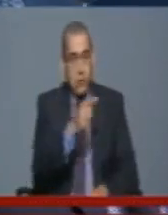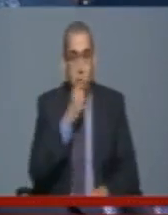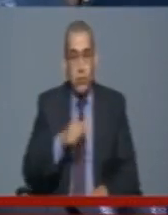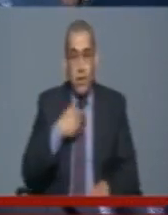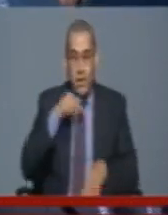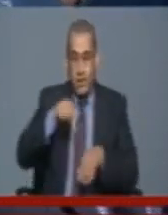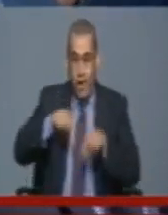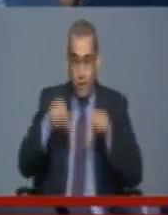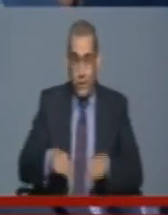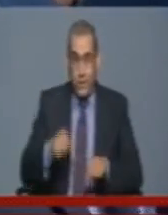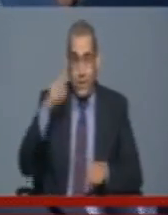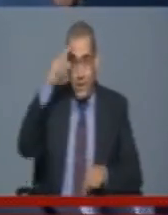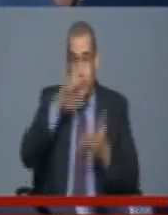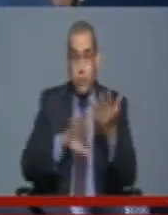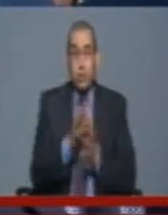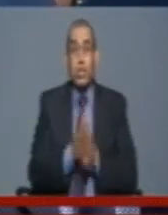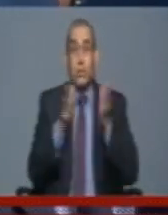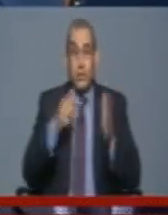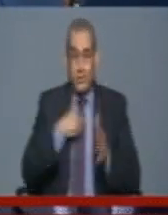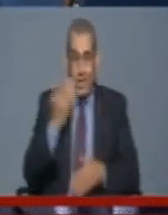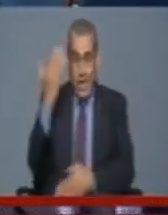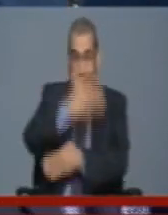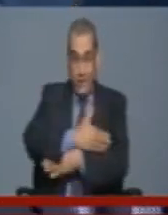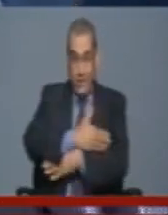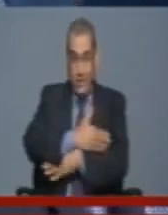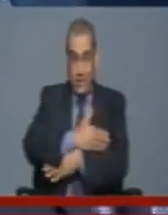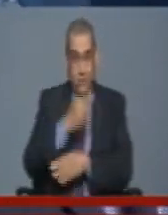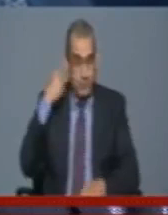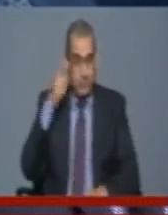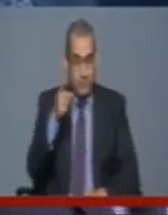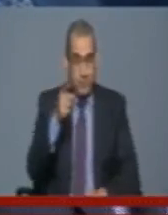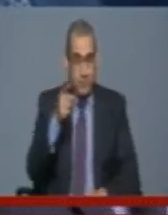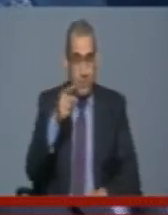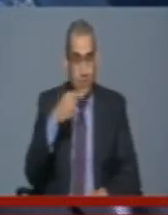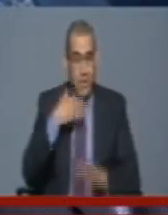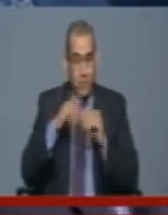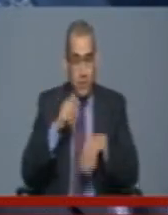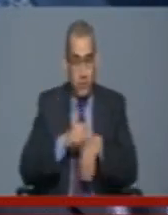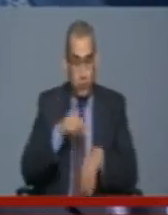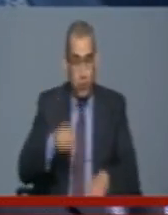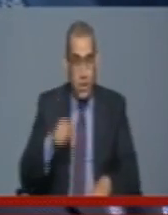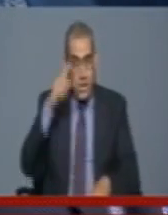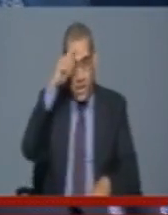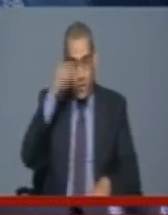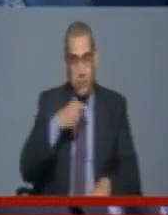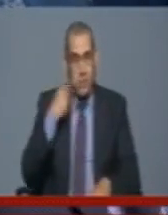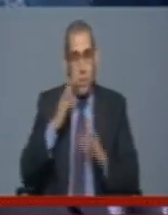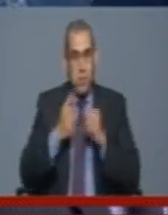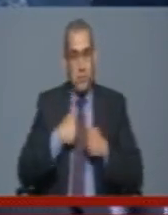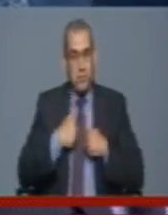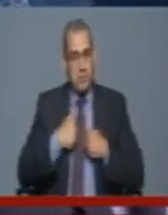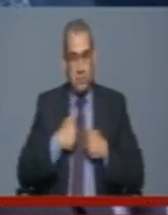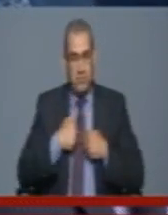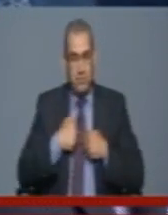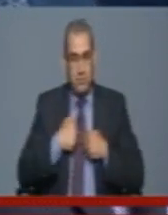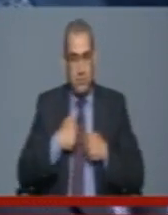في ازمه كبيره زي كده، تفتكروا ان احنا من صفاتنا او من سماتنا ان احنا طب هنعمل